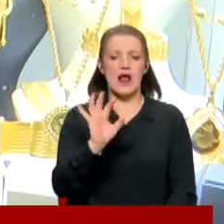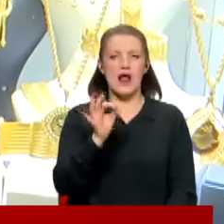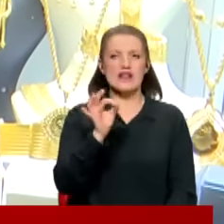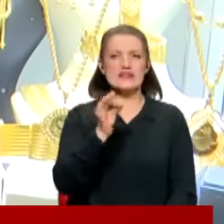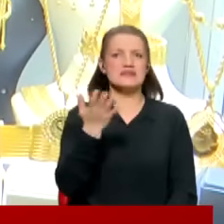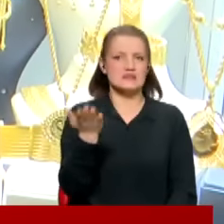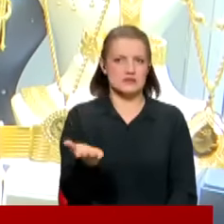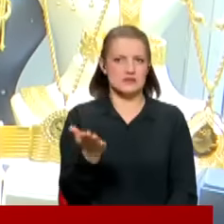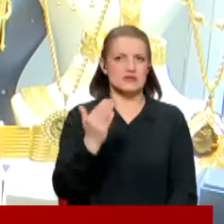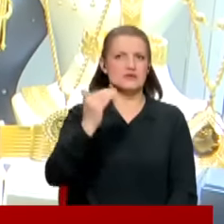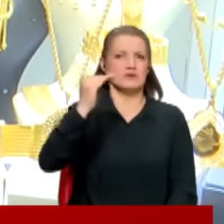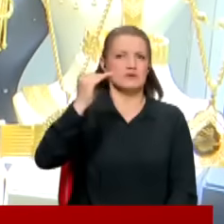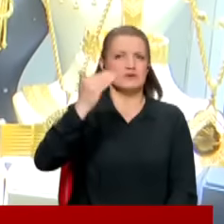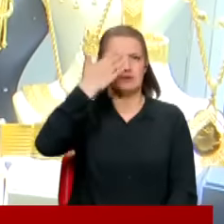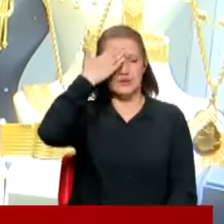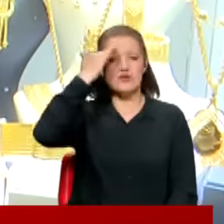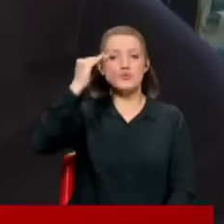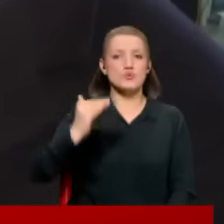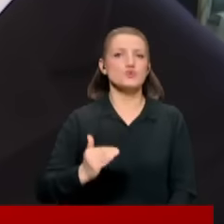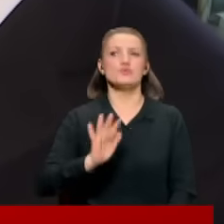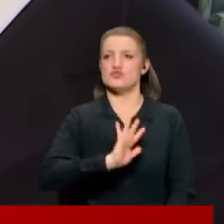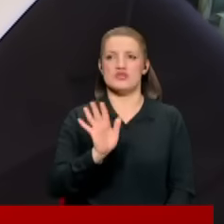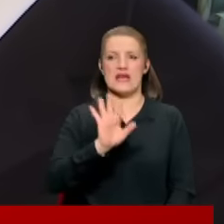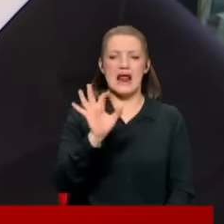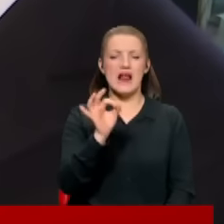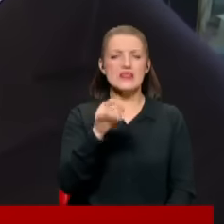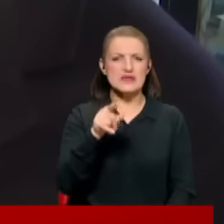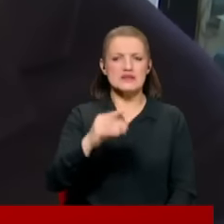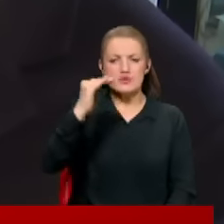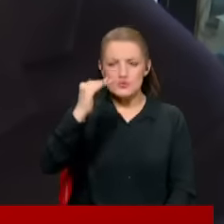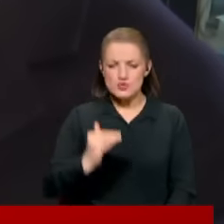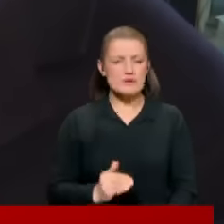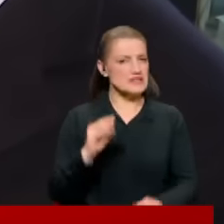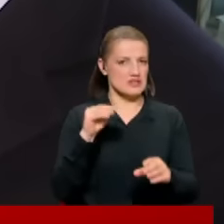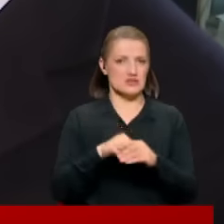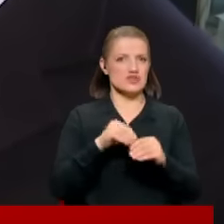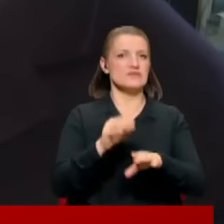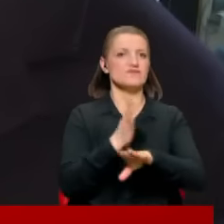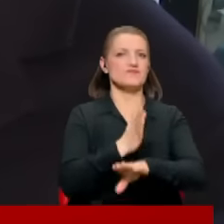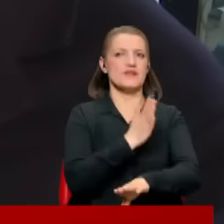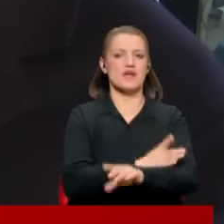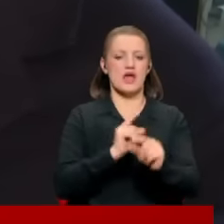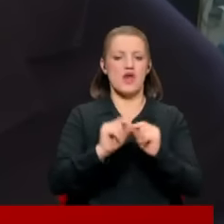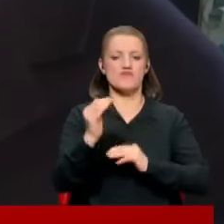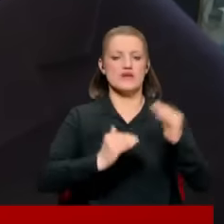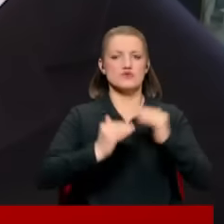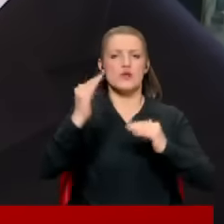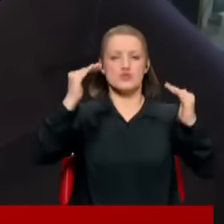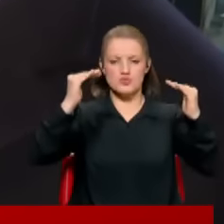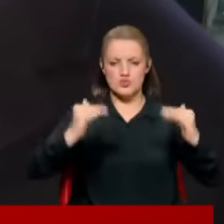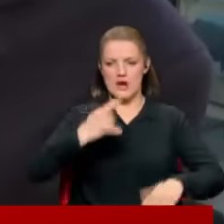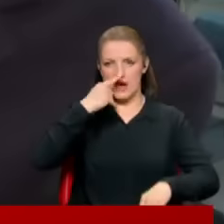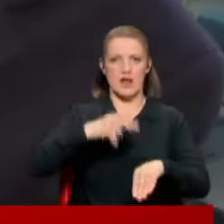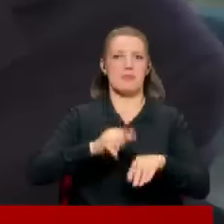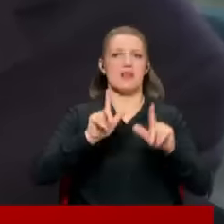altının ateşinin düşeceği anlamına gelmiyor. Altının ateşinin düşmesi için vatandaşın enflasyonun düşeceğine